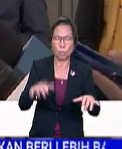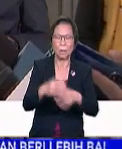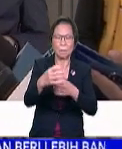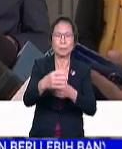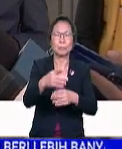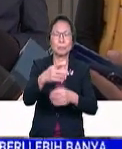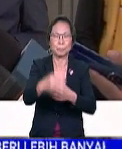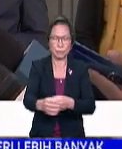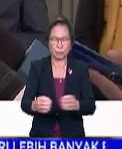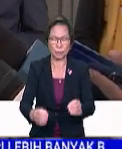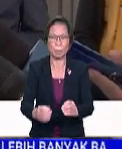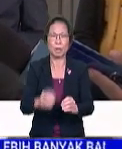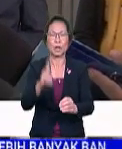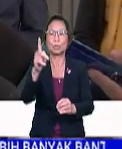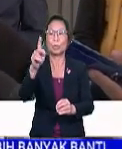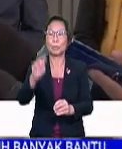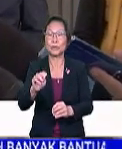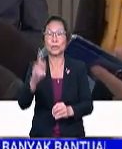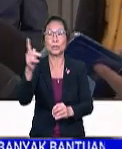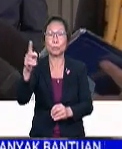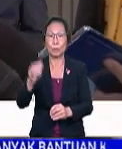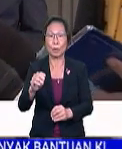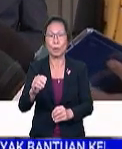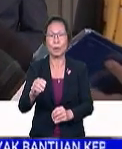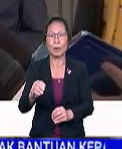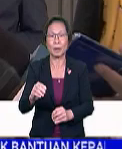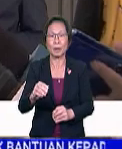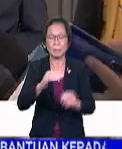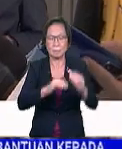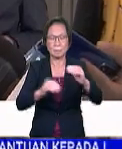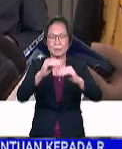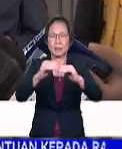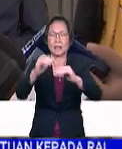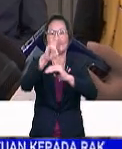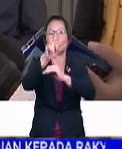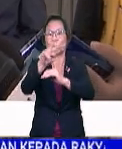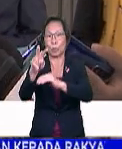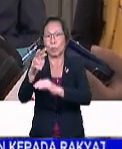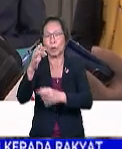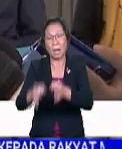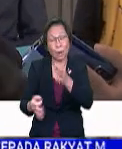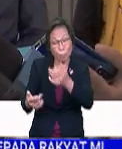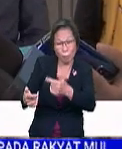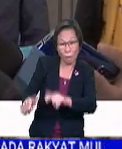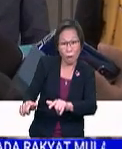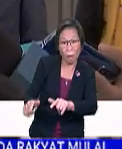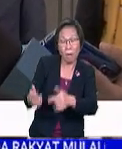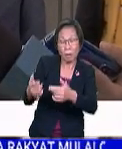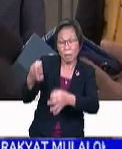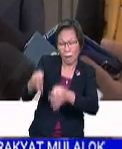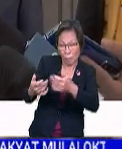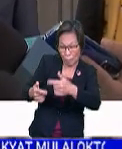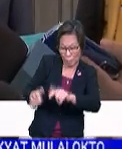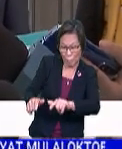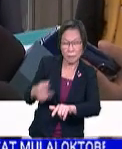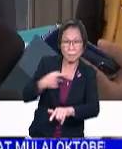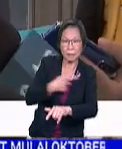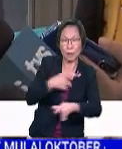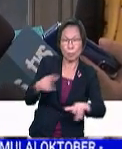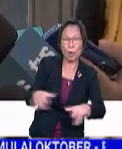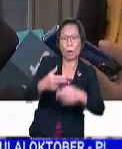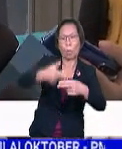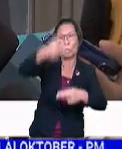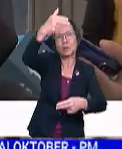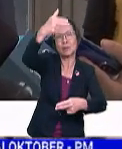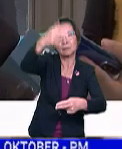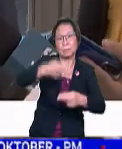atas tingkat 22 lah Wisma Bapa Malaysia. Kalau dia dibenarkan tapi dengan syarat kita akan buat di hotel,